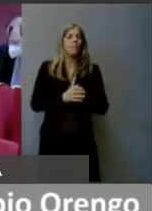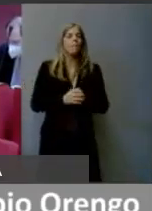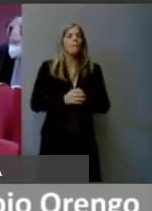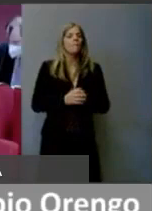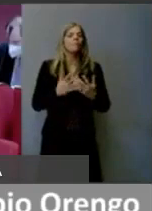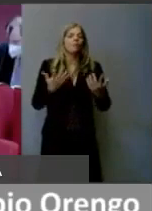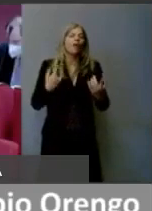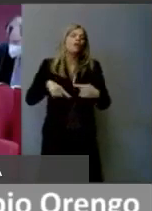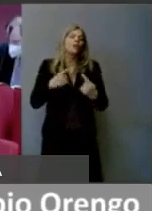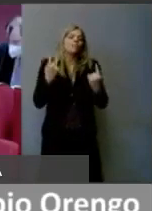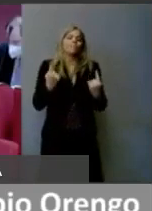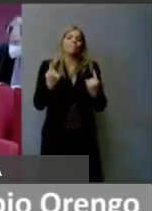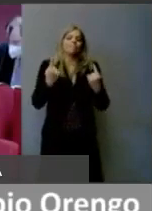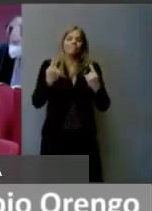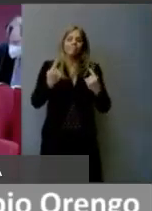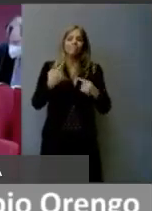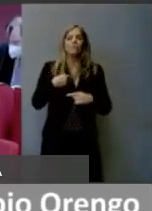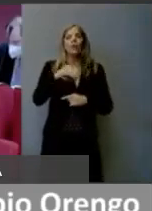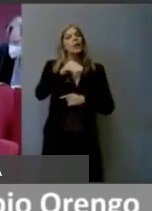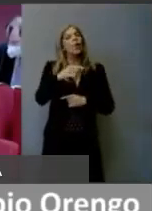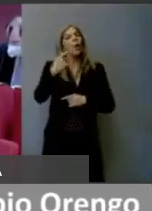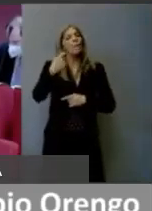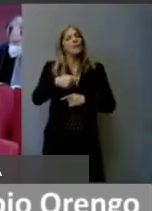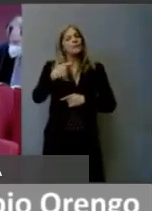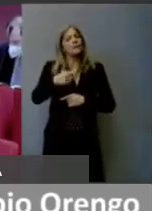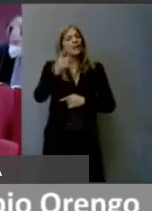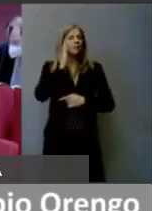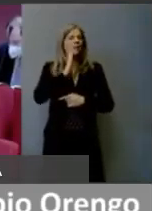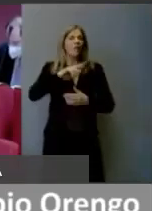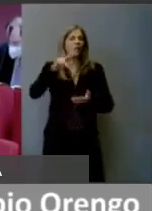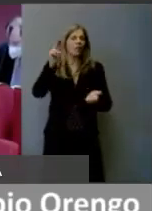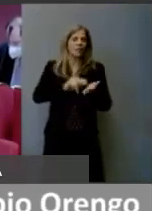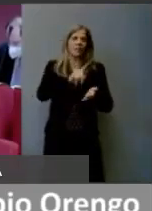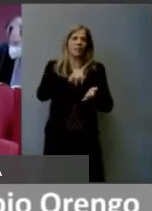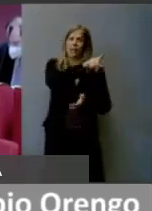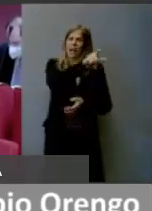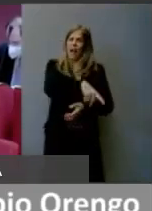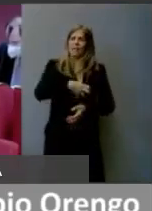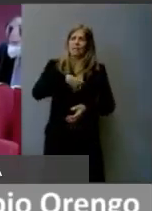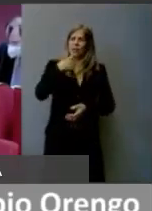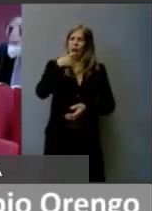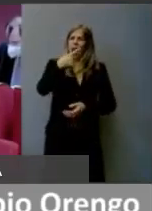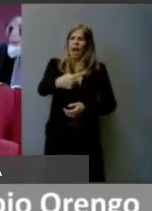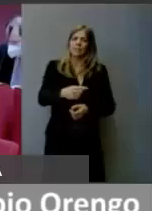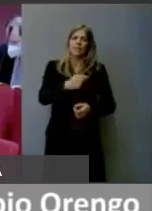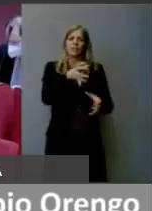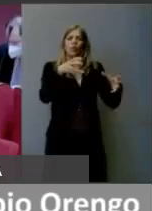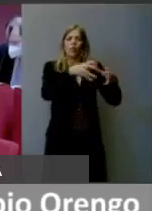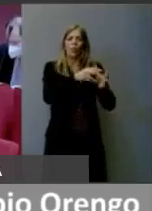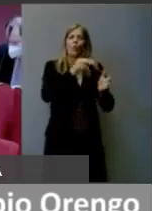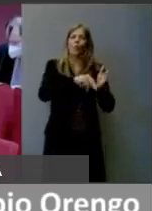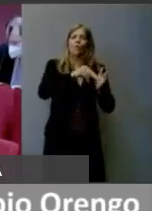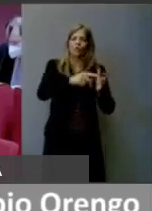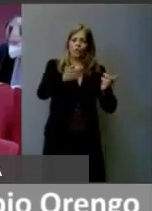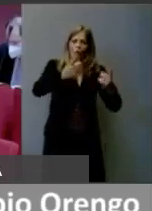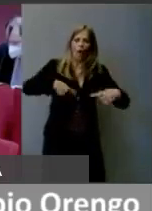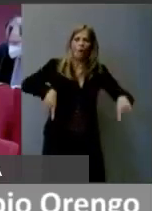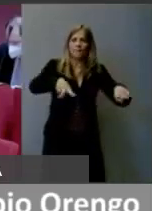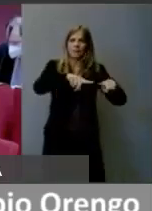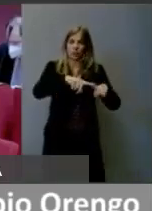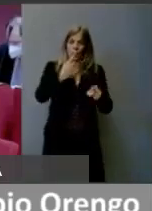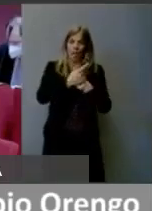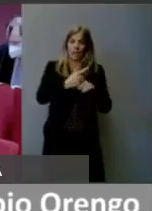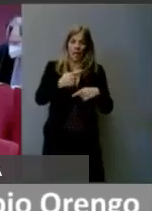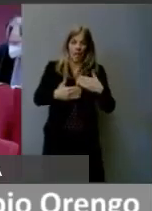al Presidente di prendere atto di questa disponibilità dell'assessore per dire appunto all'ufficio commissione consigliare di convocare una commissione al più presto,